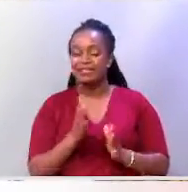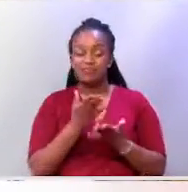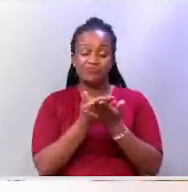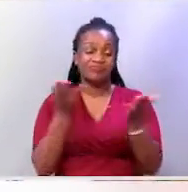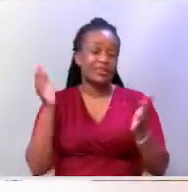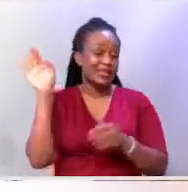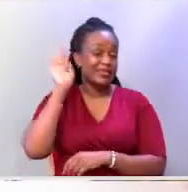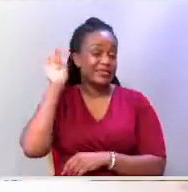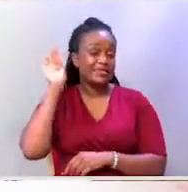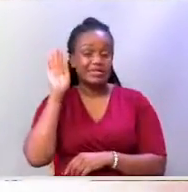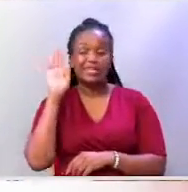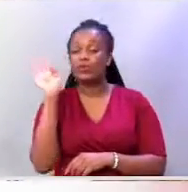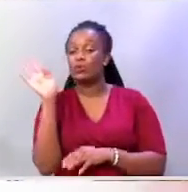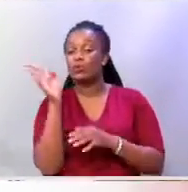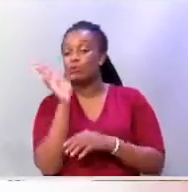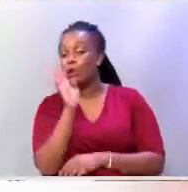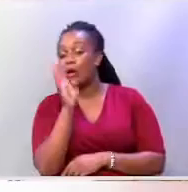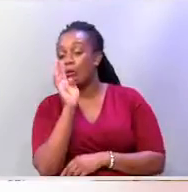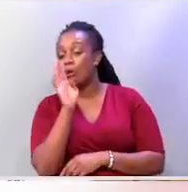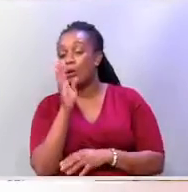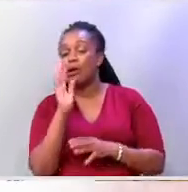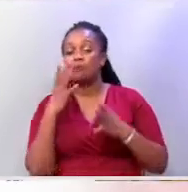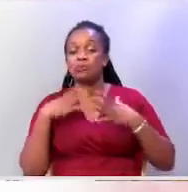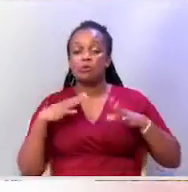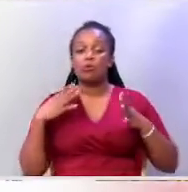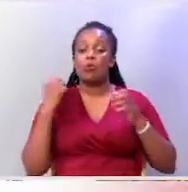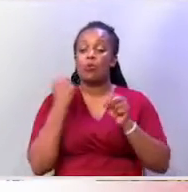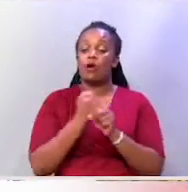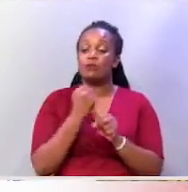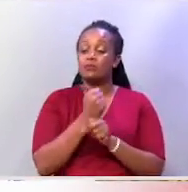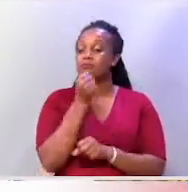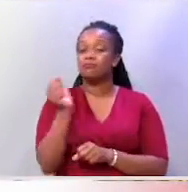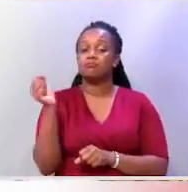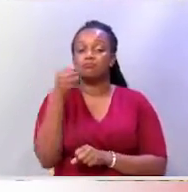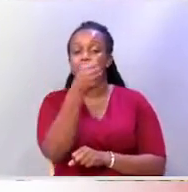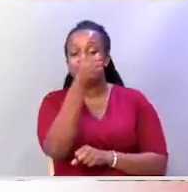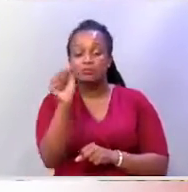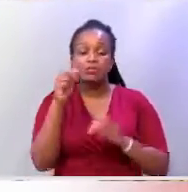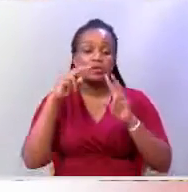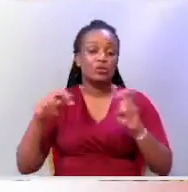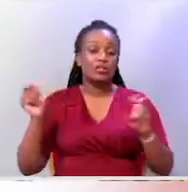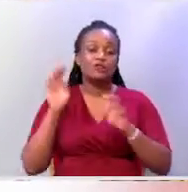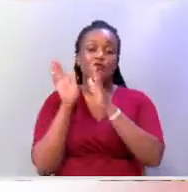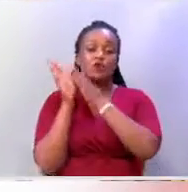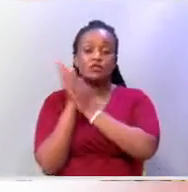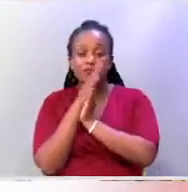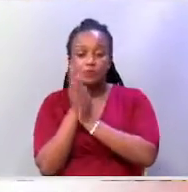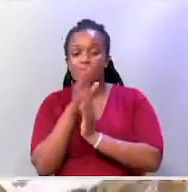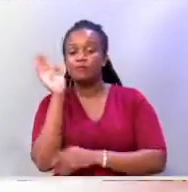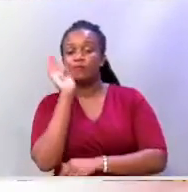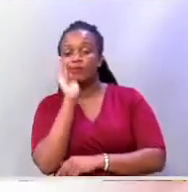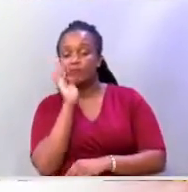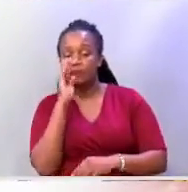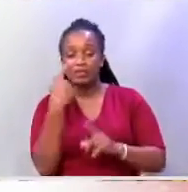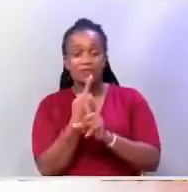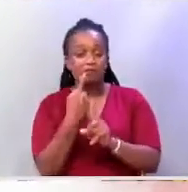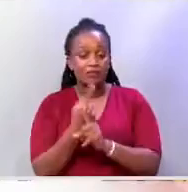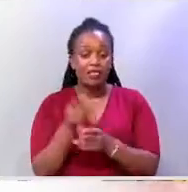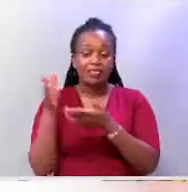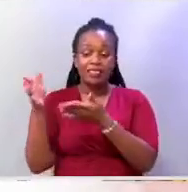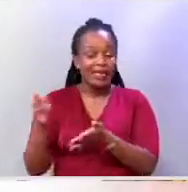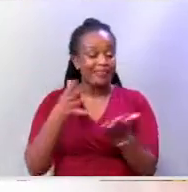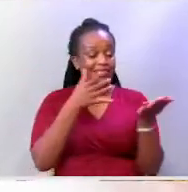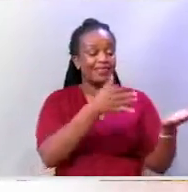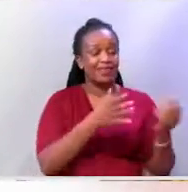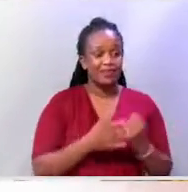kuna watu wengine ambao kazi yao ni mzunguko tu. Hawana kazi ya kufanya. Ni kutafuta tu vitina kila siku huku na huku.